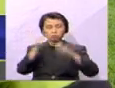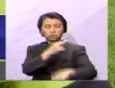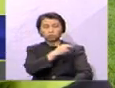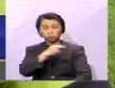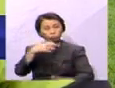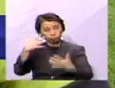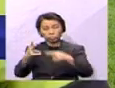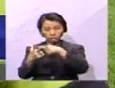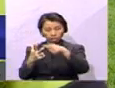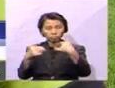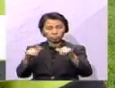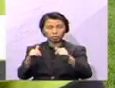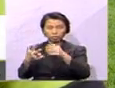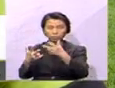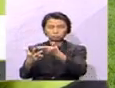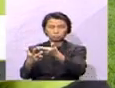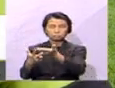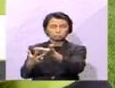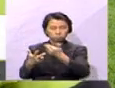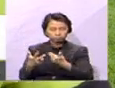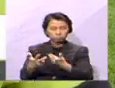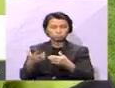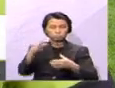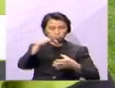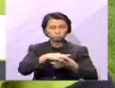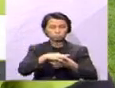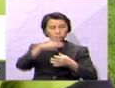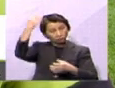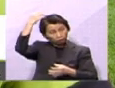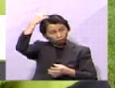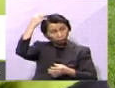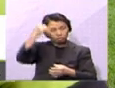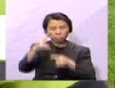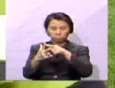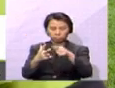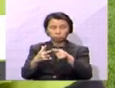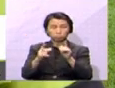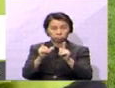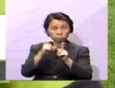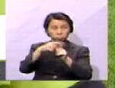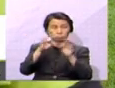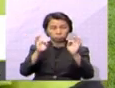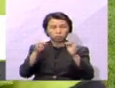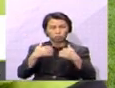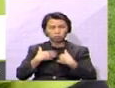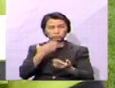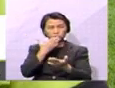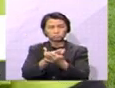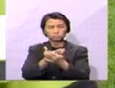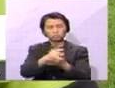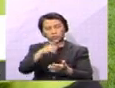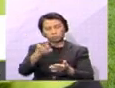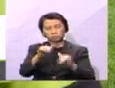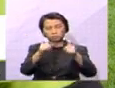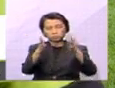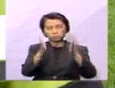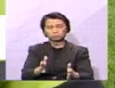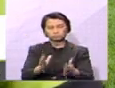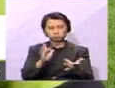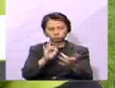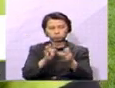kena EMP Onal and they have to good relationship with other players I